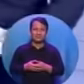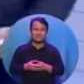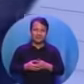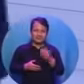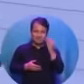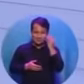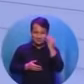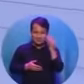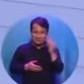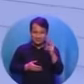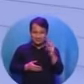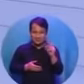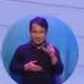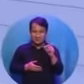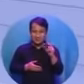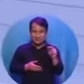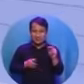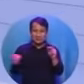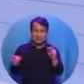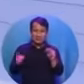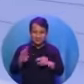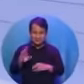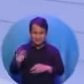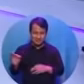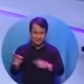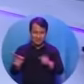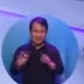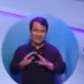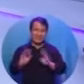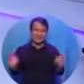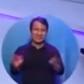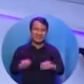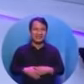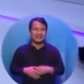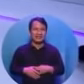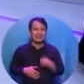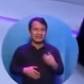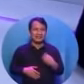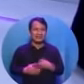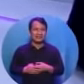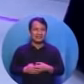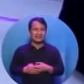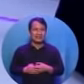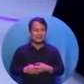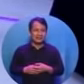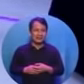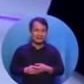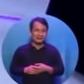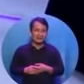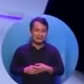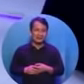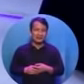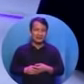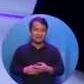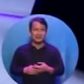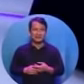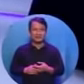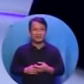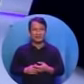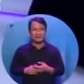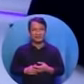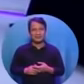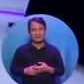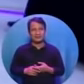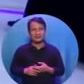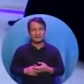Marlon. Marlon. Marlon, ha? Baka Marlon boyfriend mo. Hindi po. Okay, good. Go. Okay, sige. Tawagan nyo. Si